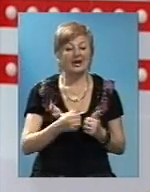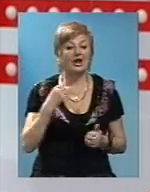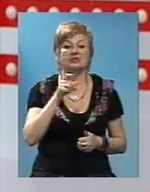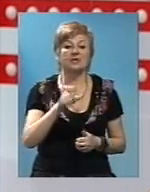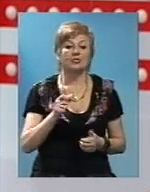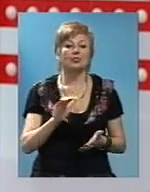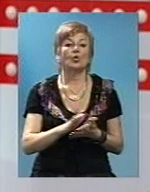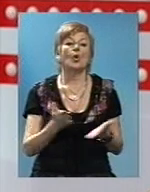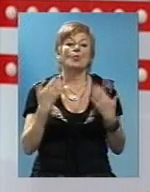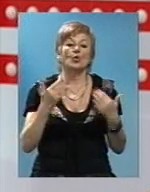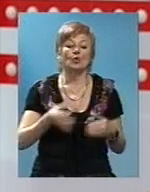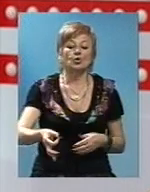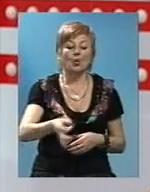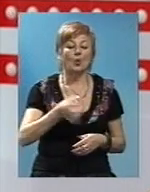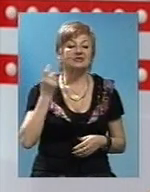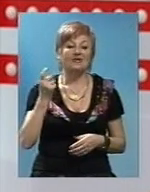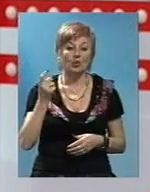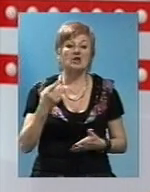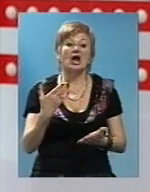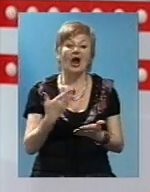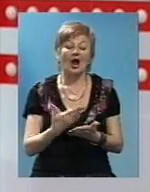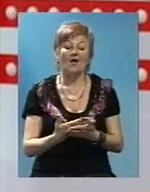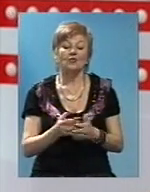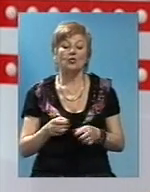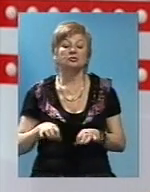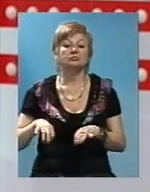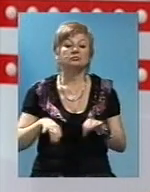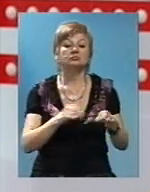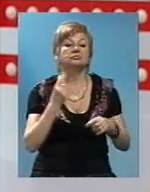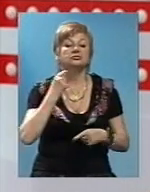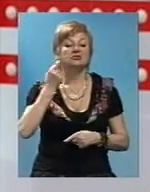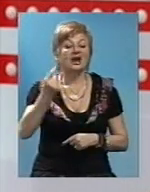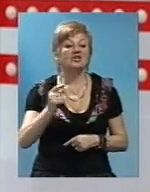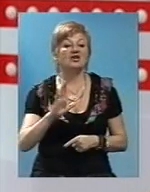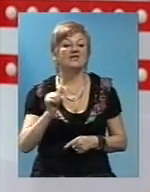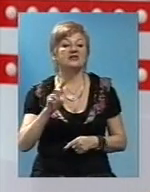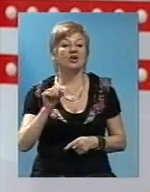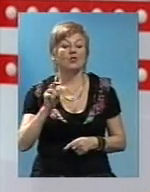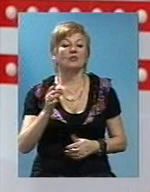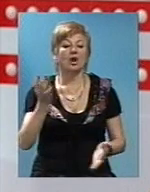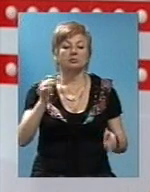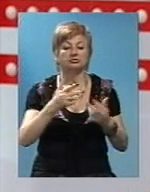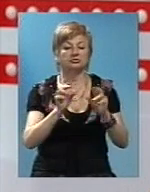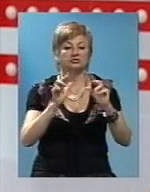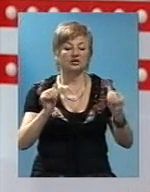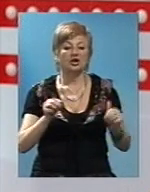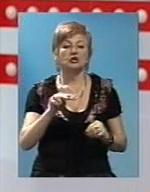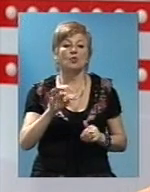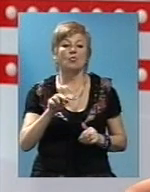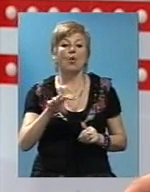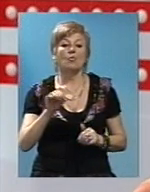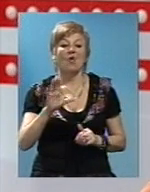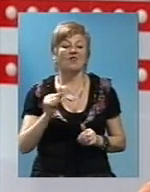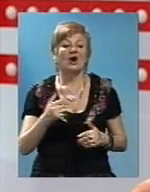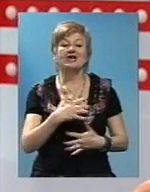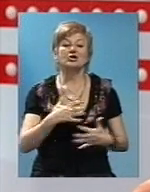знайомі там прогулянки островом Хортицею. Потім ми поїхали вже трохи далі до Васильівки, де відвідали там садибу Попова і місцевий